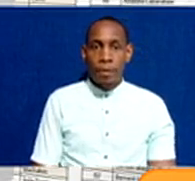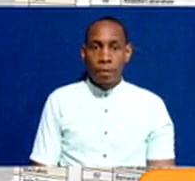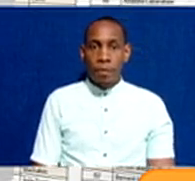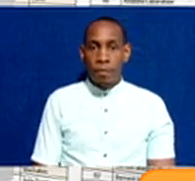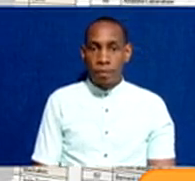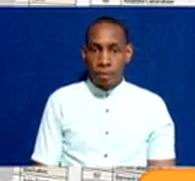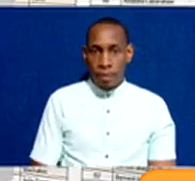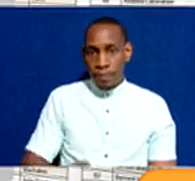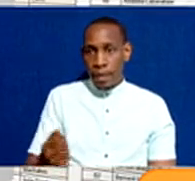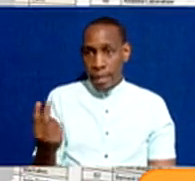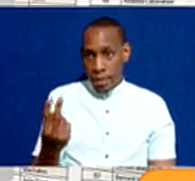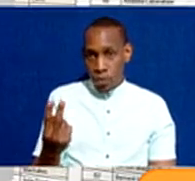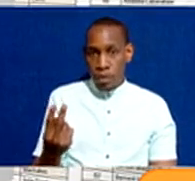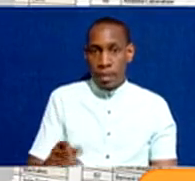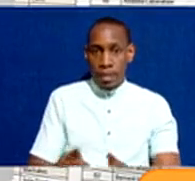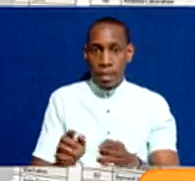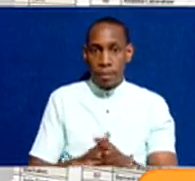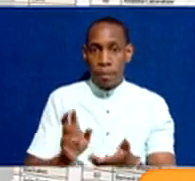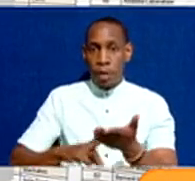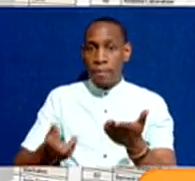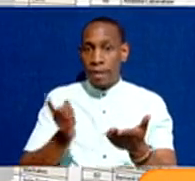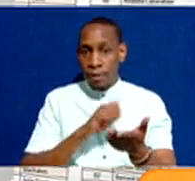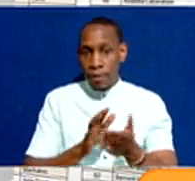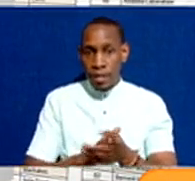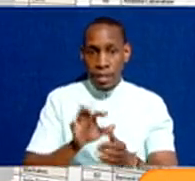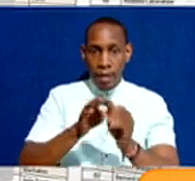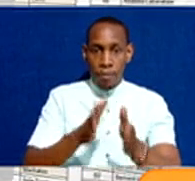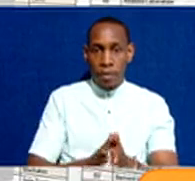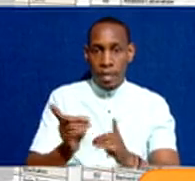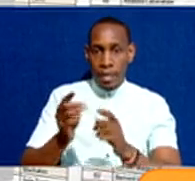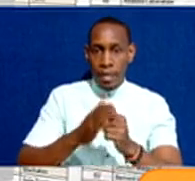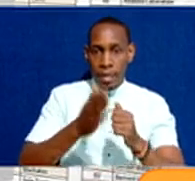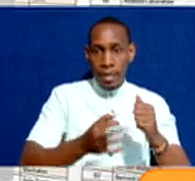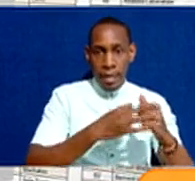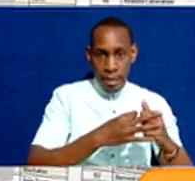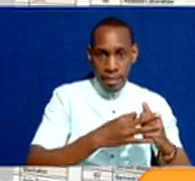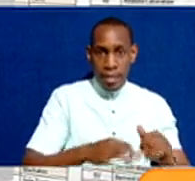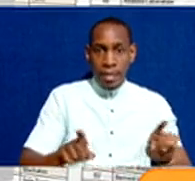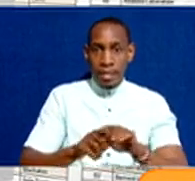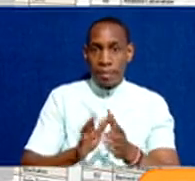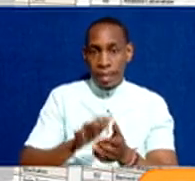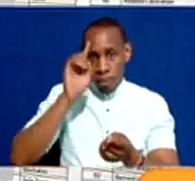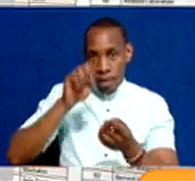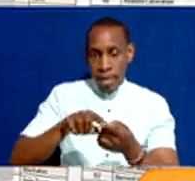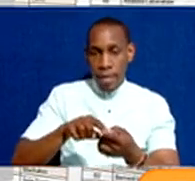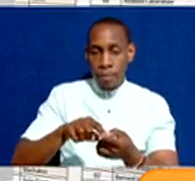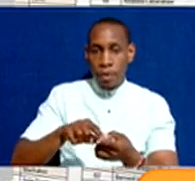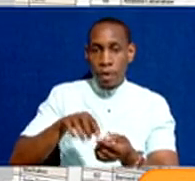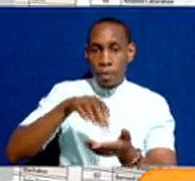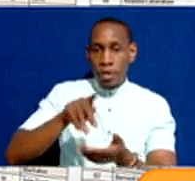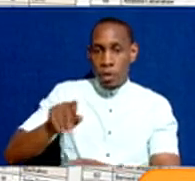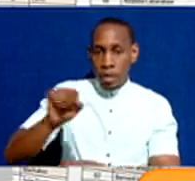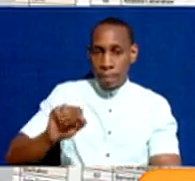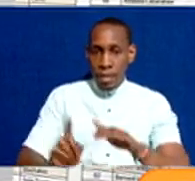Lunganzi Mangale na Michael Kingi, waliolambishwa sakafu na wapiga kura tarehe 9 mwezi Agosti, pia wanasaka kazi za katibu wa